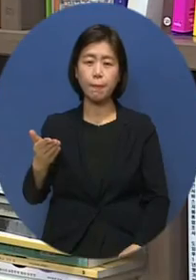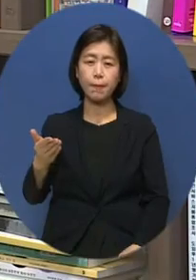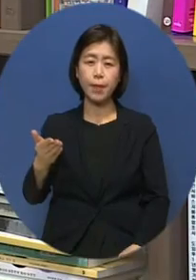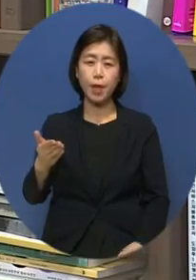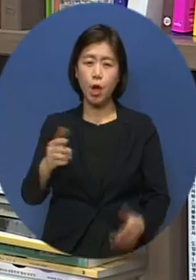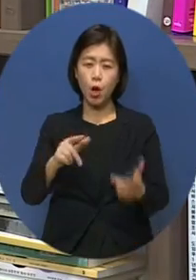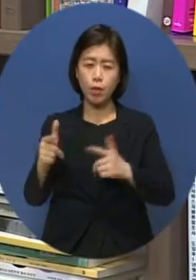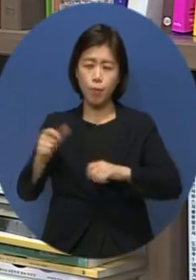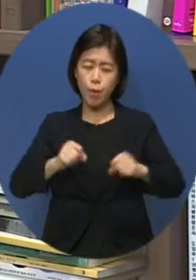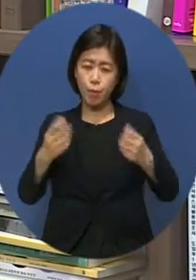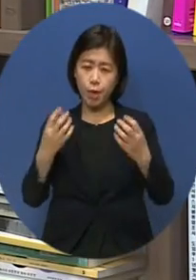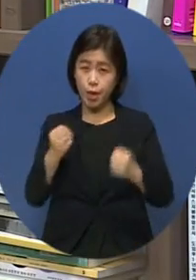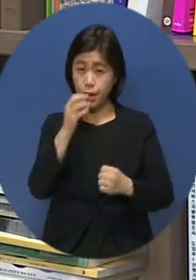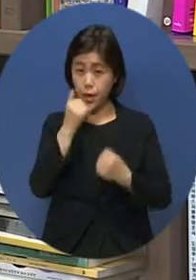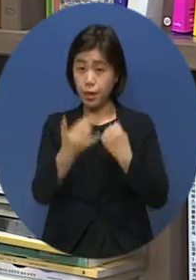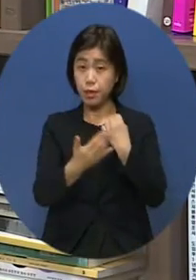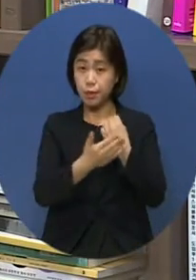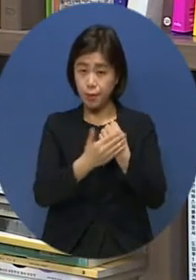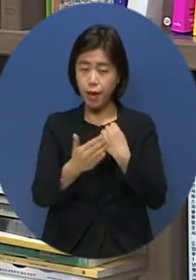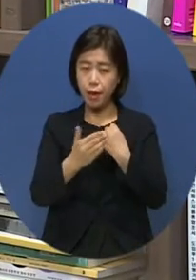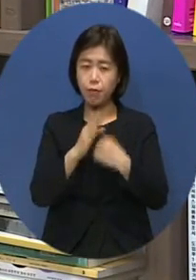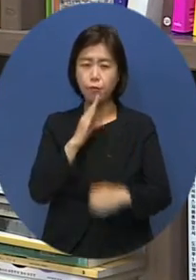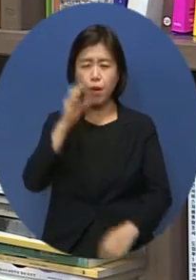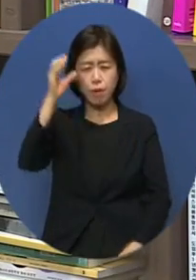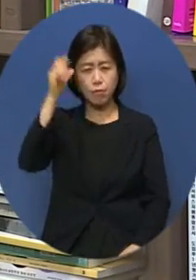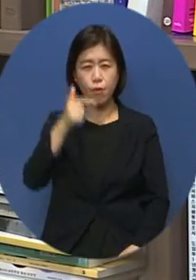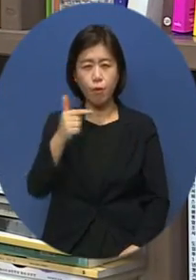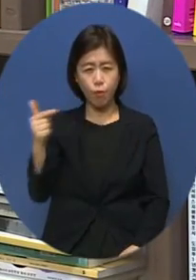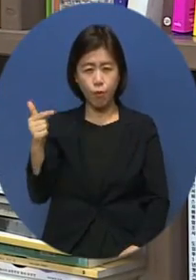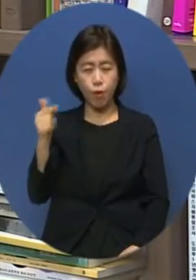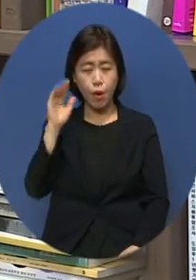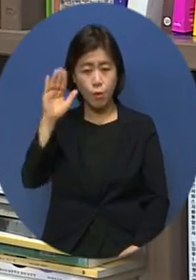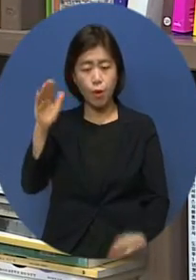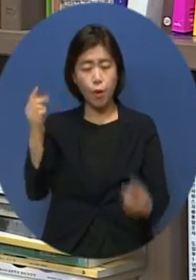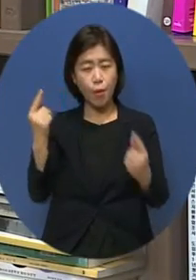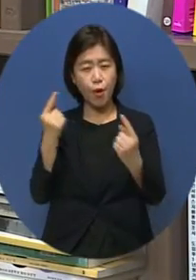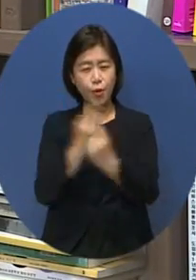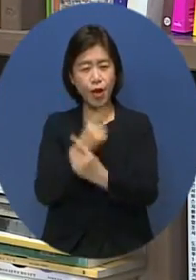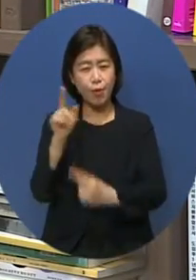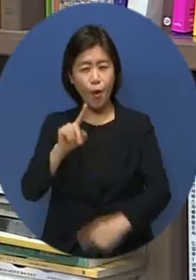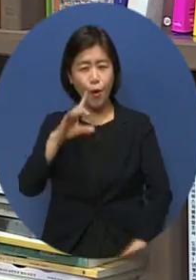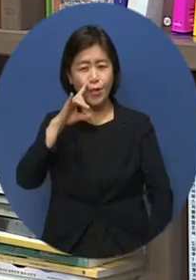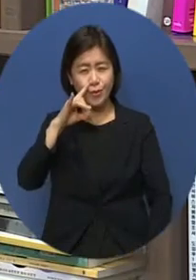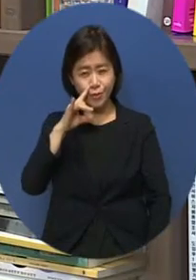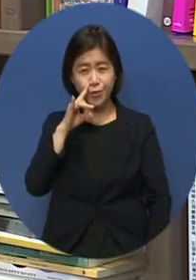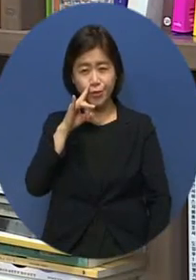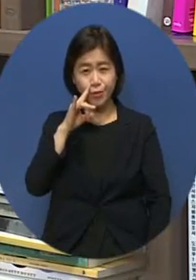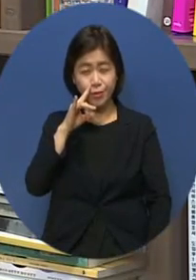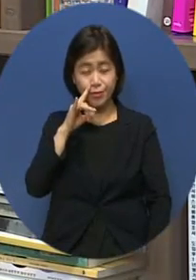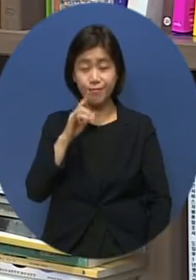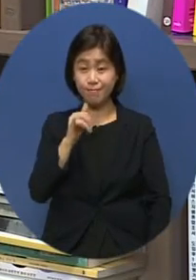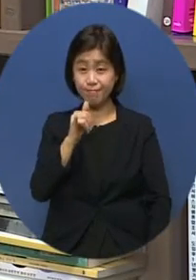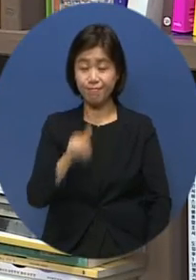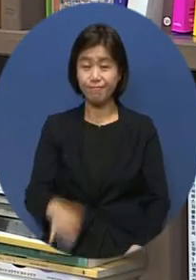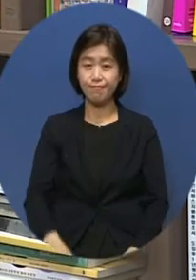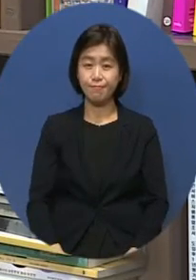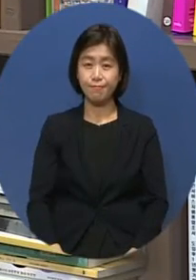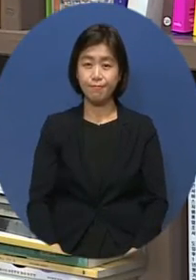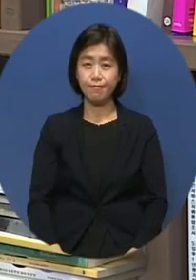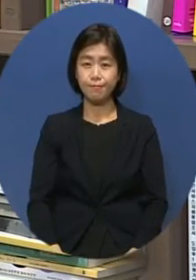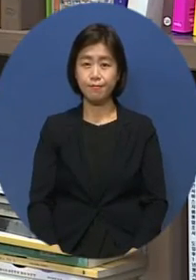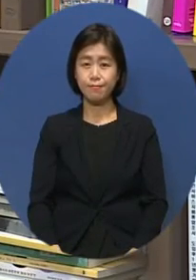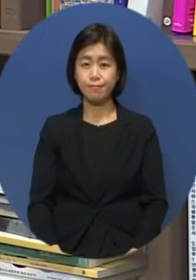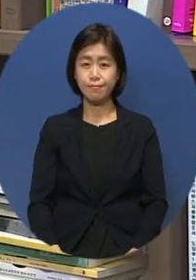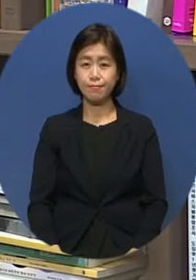뭔가 좀 더 기대가 되기도 하고 네, 어떤 변화들이 또 올까 하고 네. 궁금하고 기대가 되기도 했었거든요.